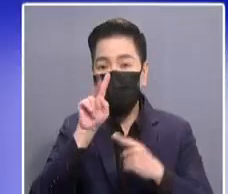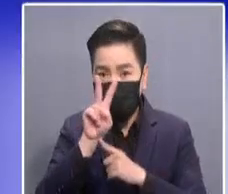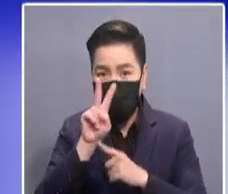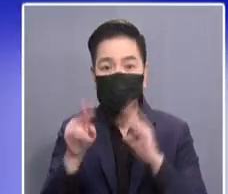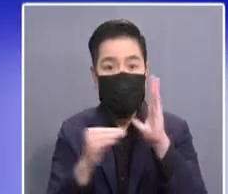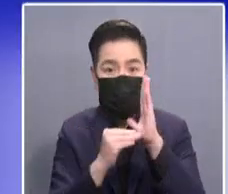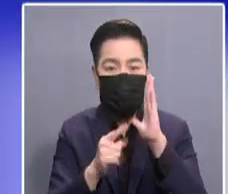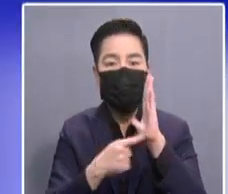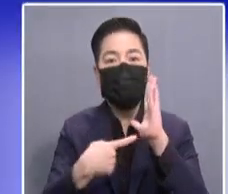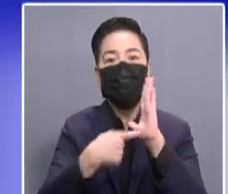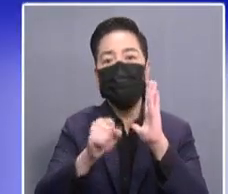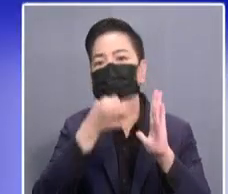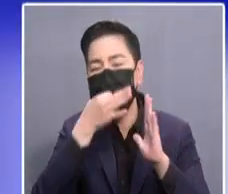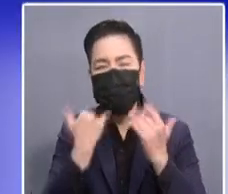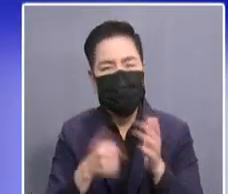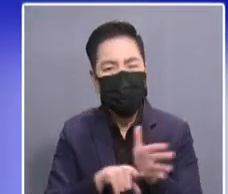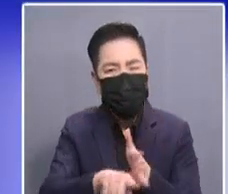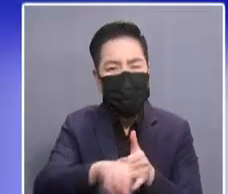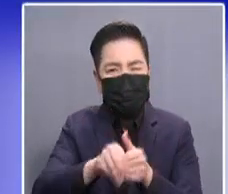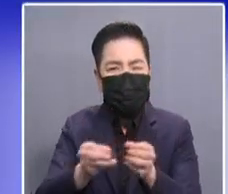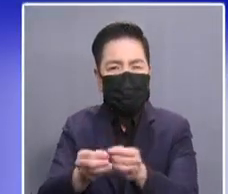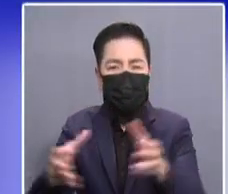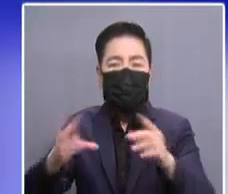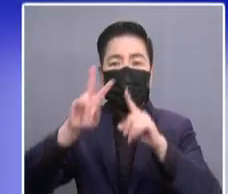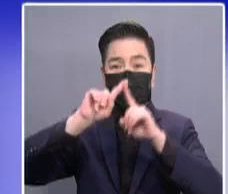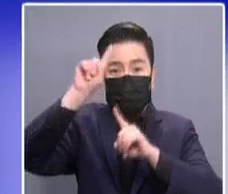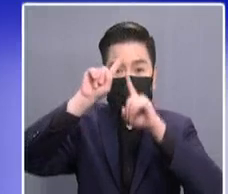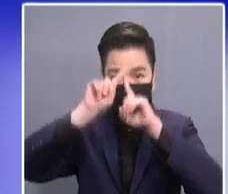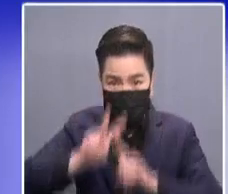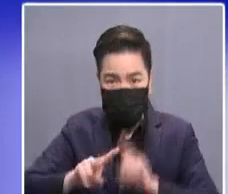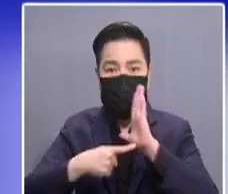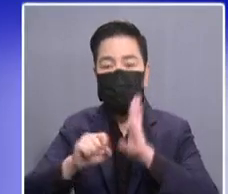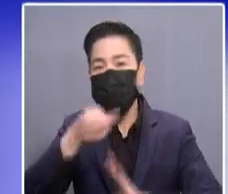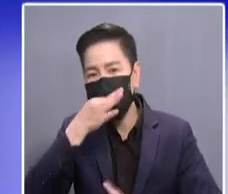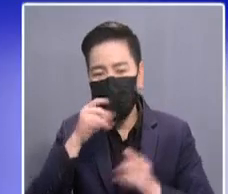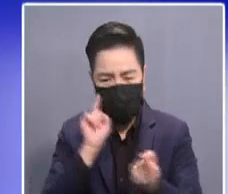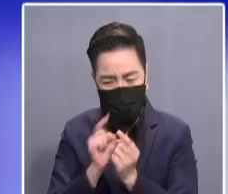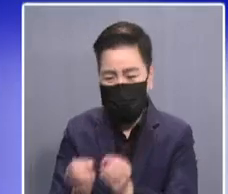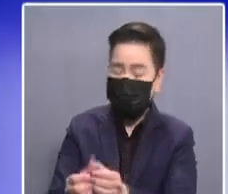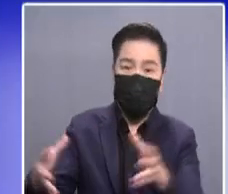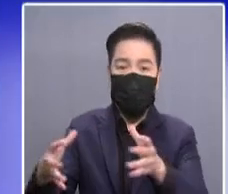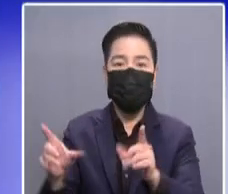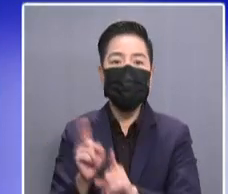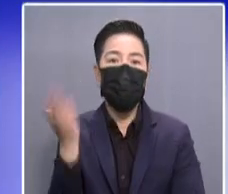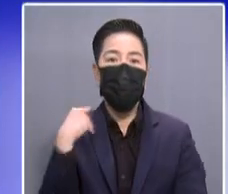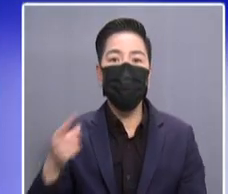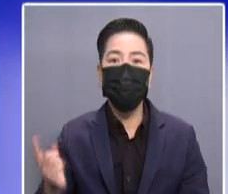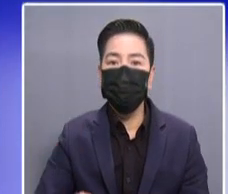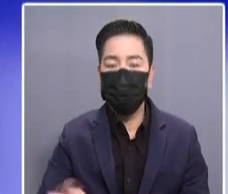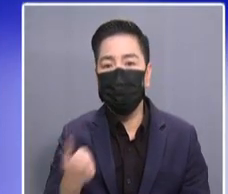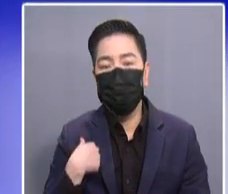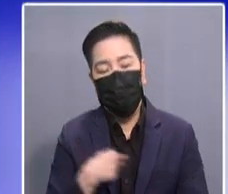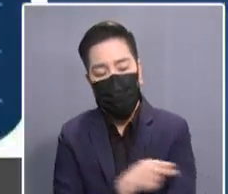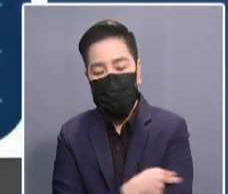านครสมุทรสาครที่ยอดผู้ป่วยอันดับ2รองลงมาเนี่ยพบผู้ติดเชื้อยังคงสูงขึ้นต่อเนื่องเหมือนกันวันนี้ส